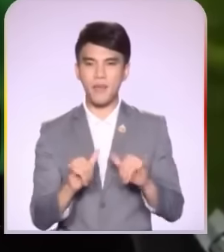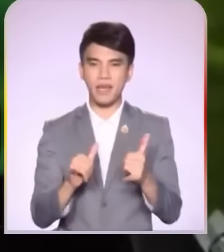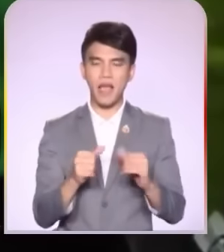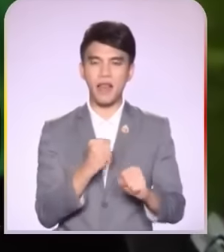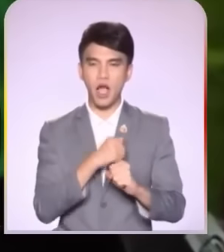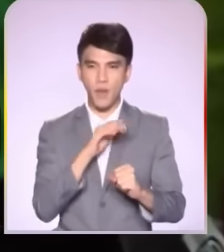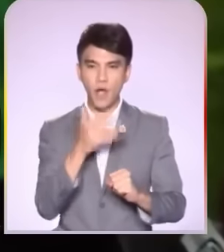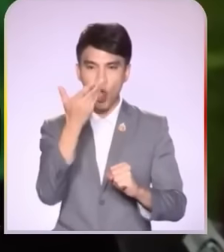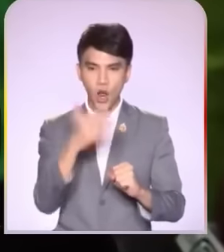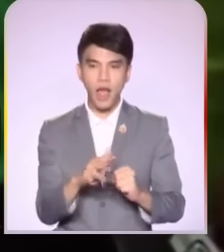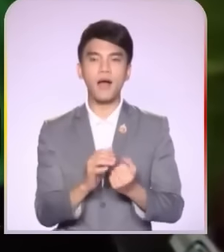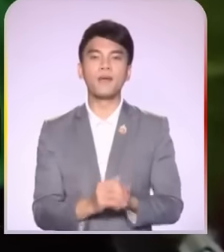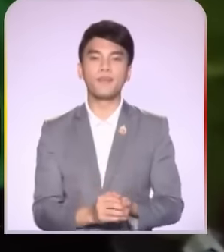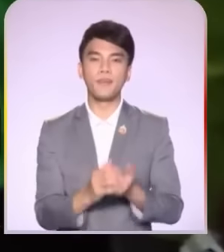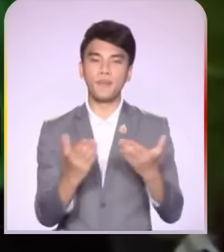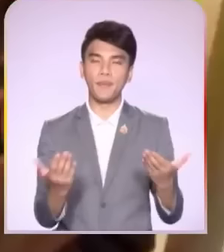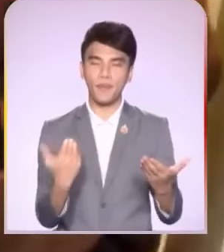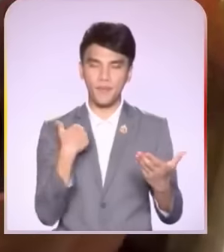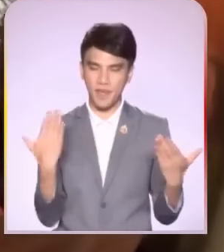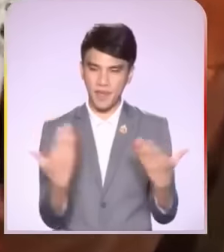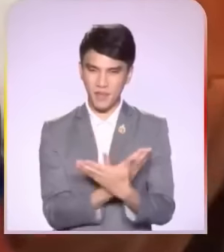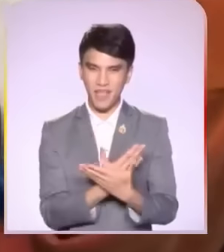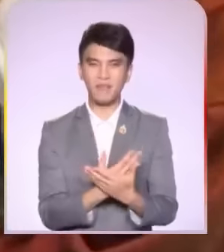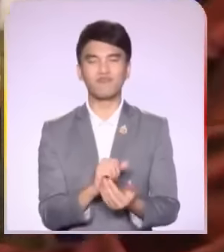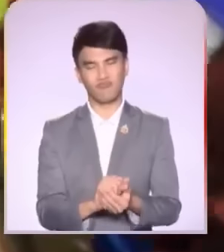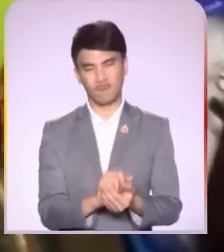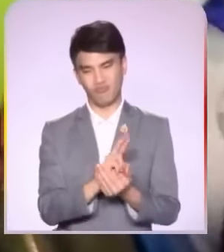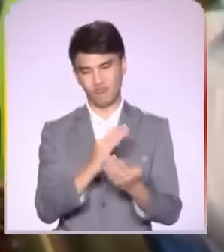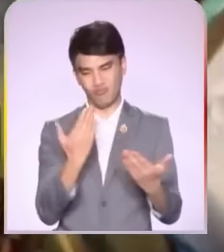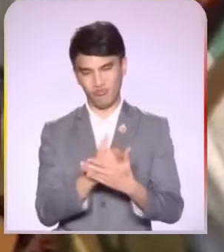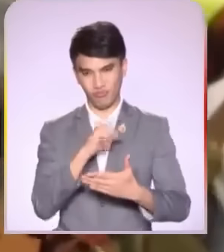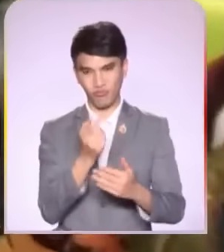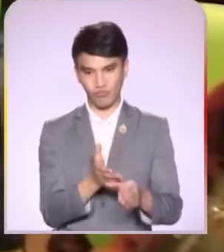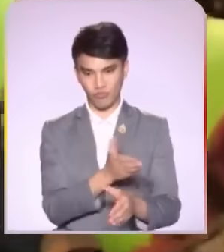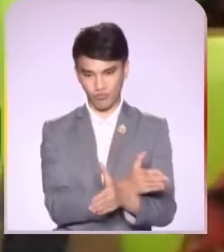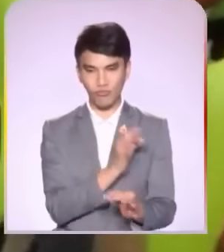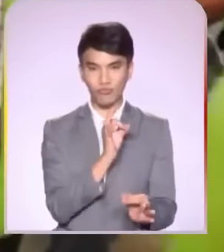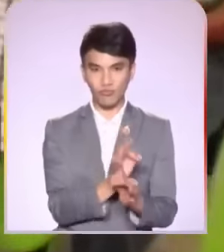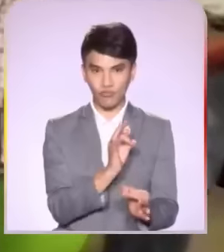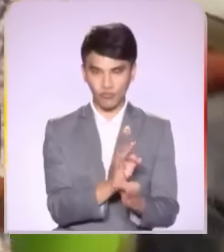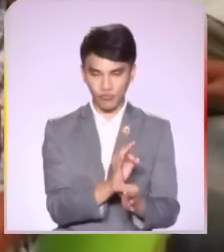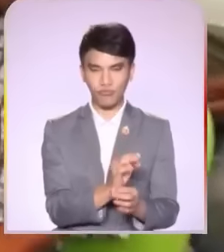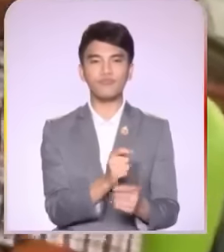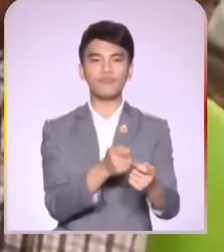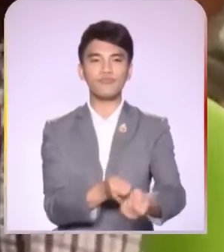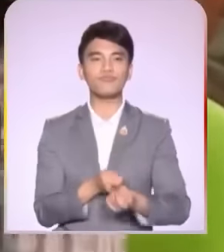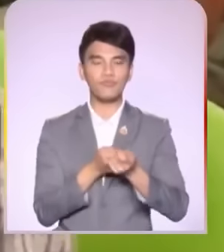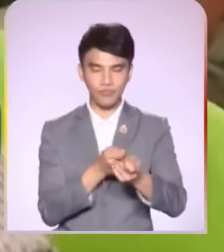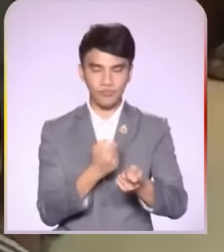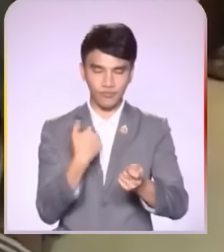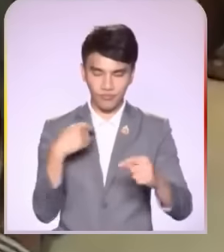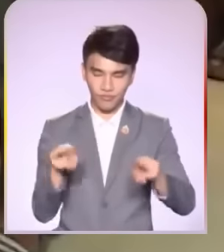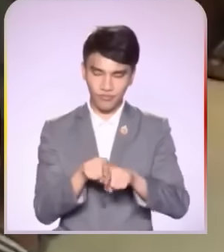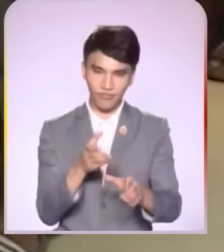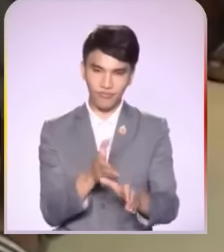ชีพร้อมเพย์ไว้หรือยังหรือบางคนก็มาเปลี่ยนแปลงการผูกบัญชีพร้อมเพย์จากธนาคารหนึ่งมาเป็นธกส.หรือบางคน